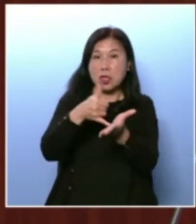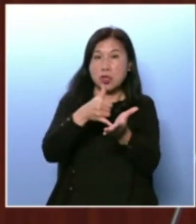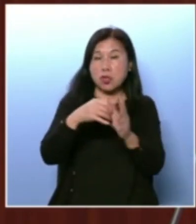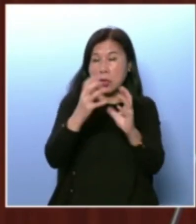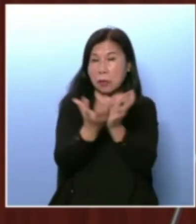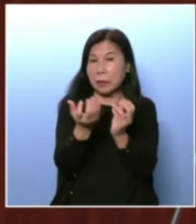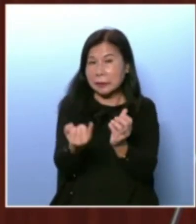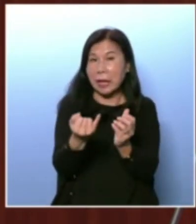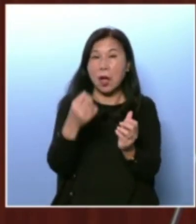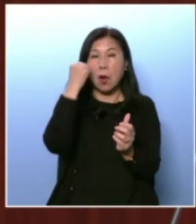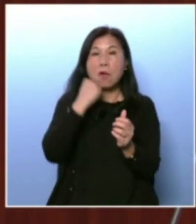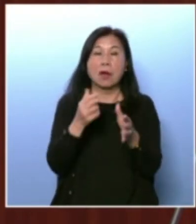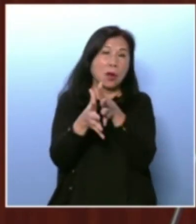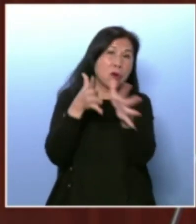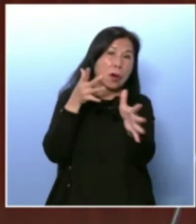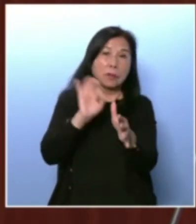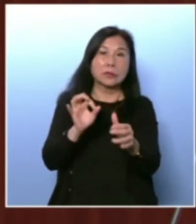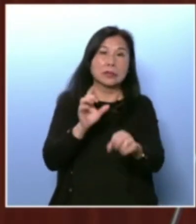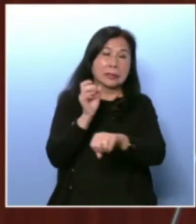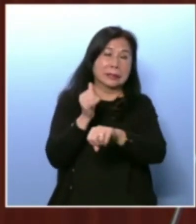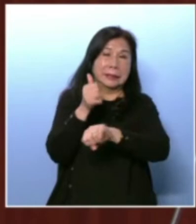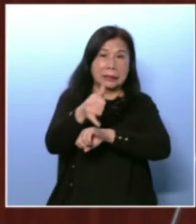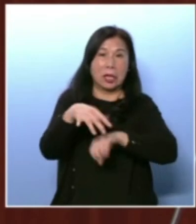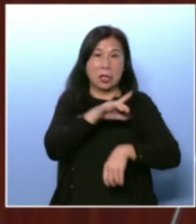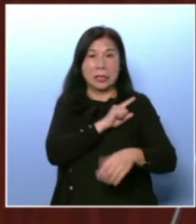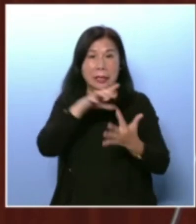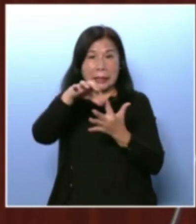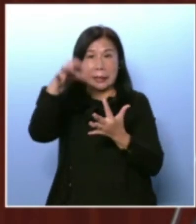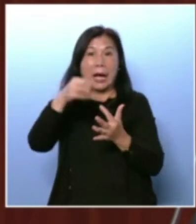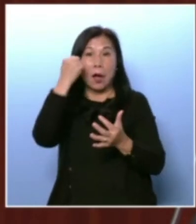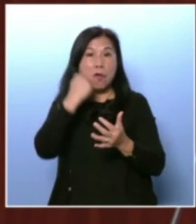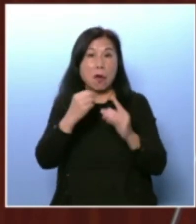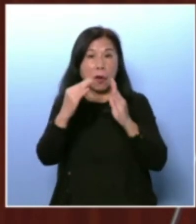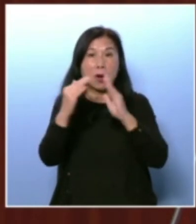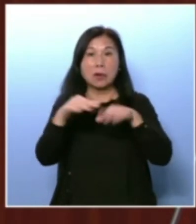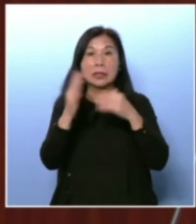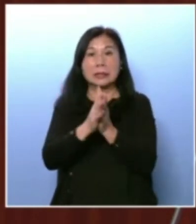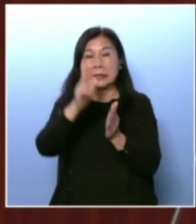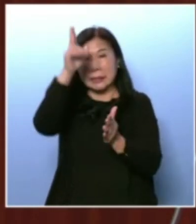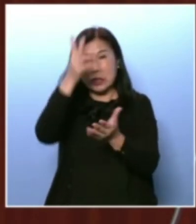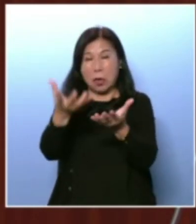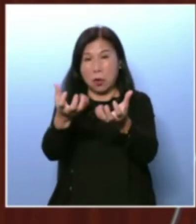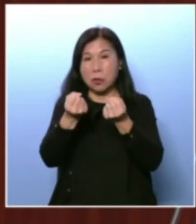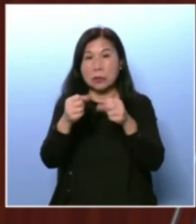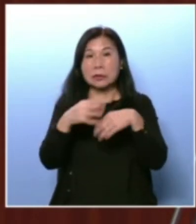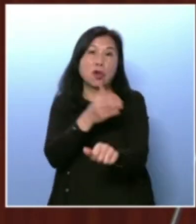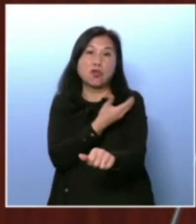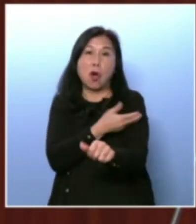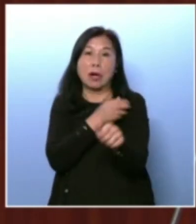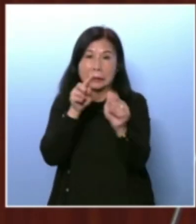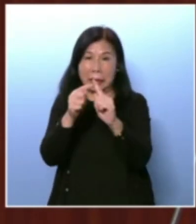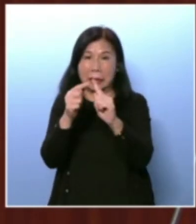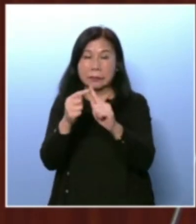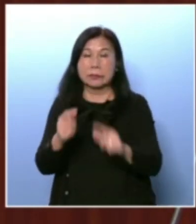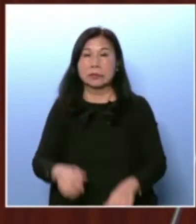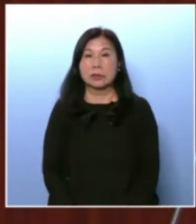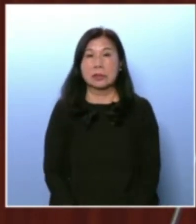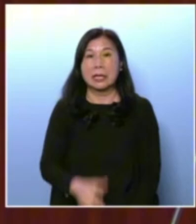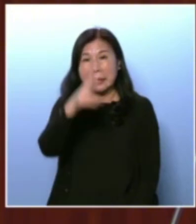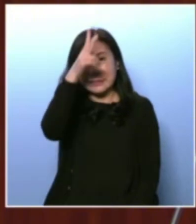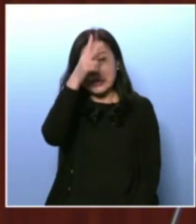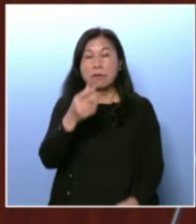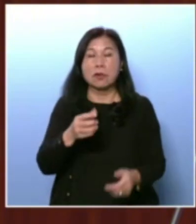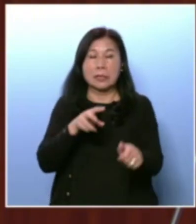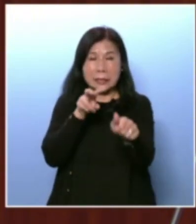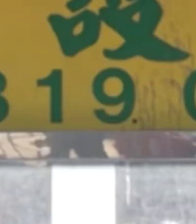者无需轮候即可入住自选安老院接受政府资助的护理服务。政府着力支援照顾